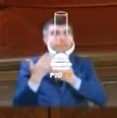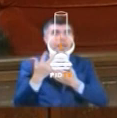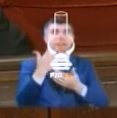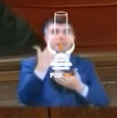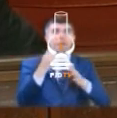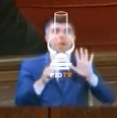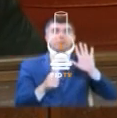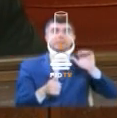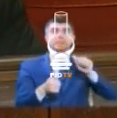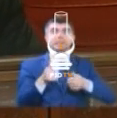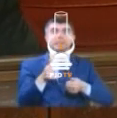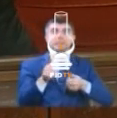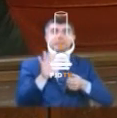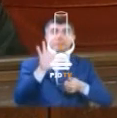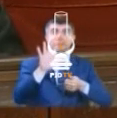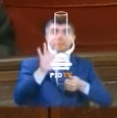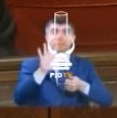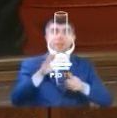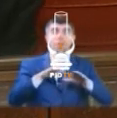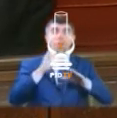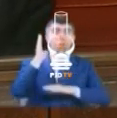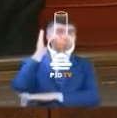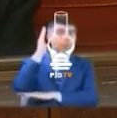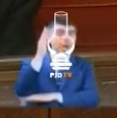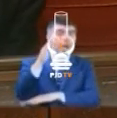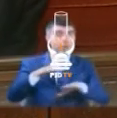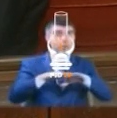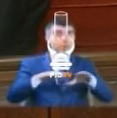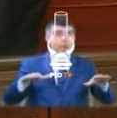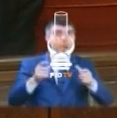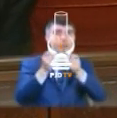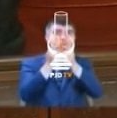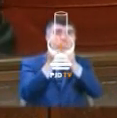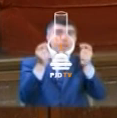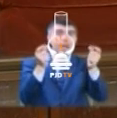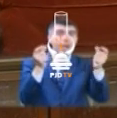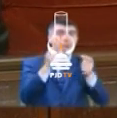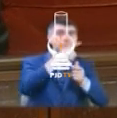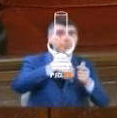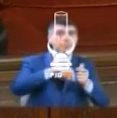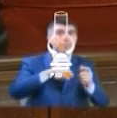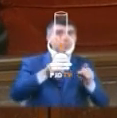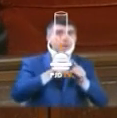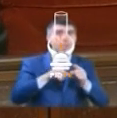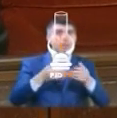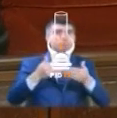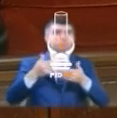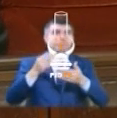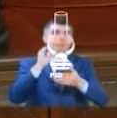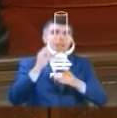هكتار في هذه البقعة هذه لفائدة الشركة العامة العقارية مع تحديد مكونات هذا